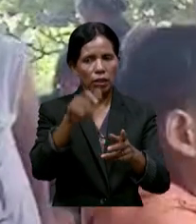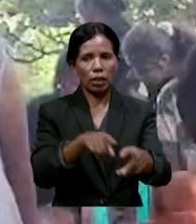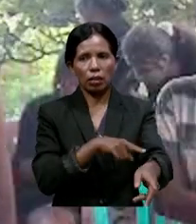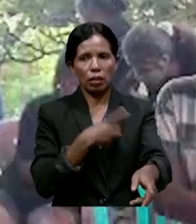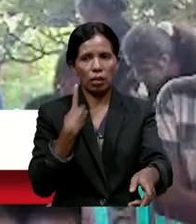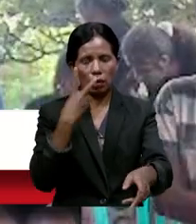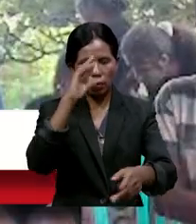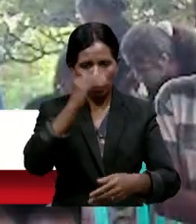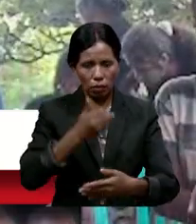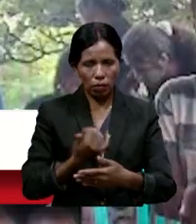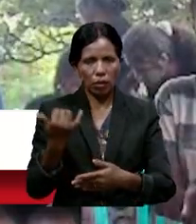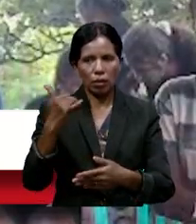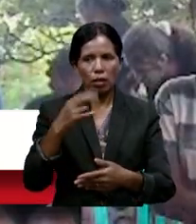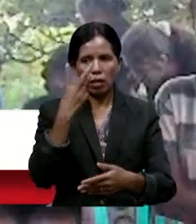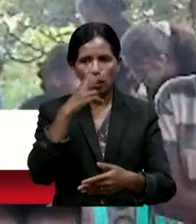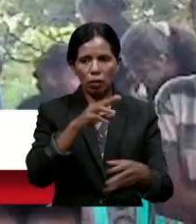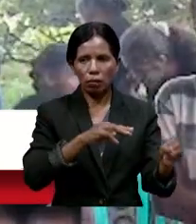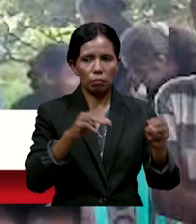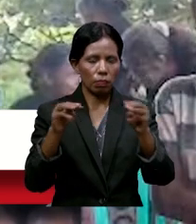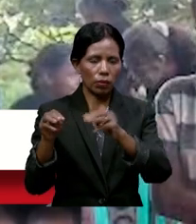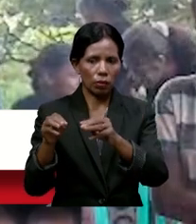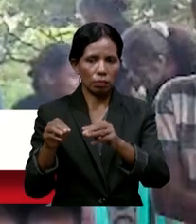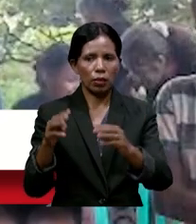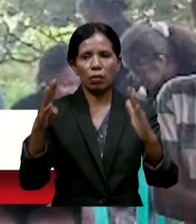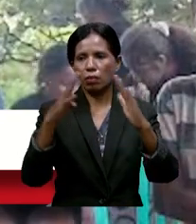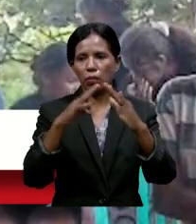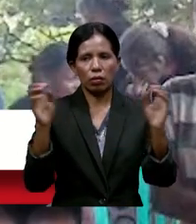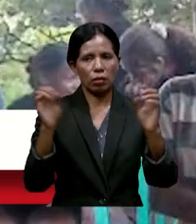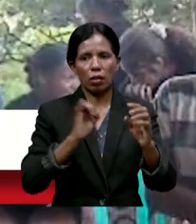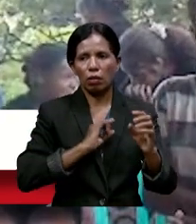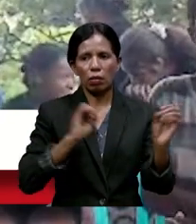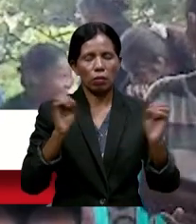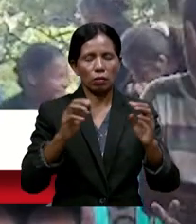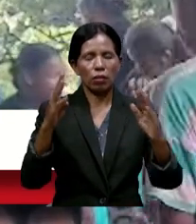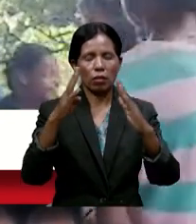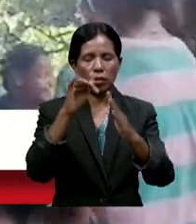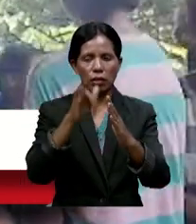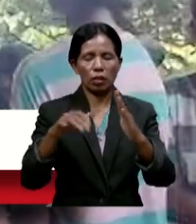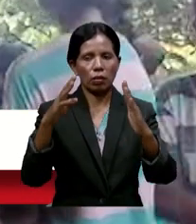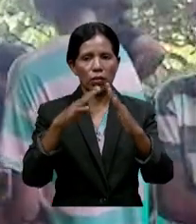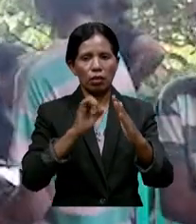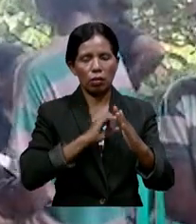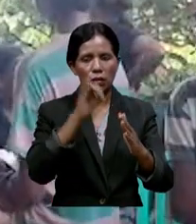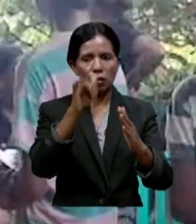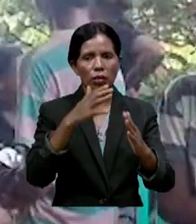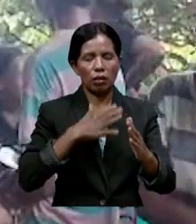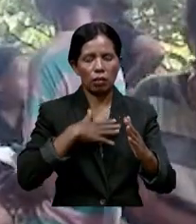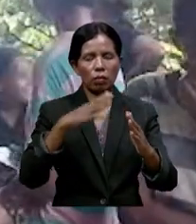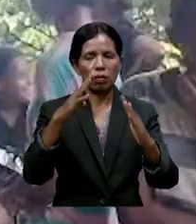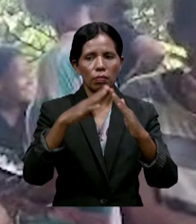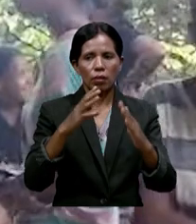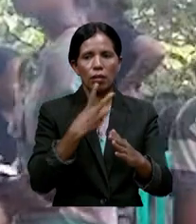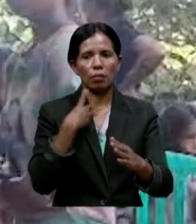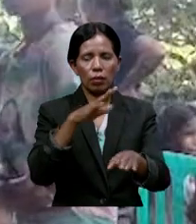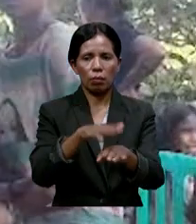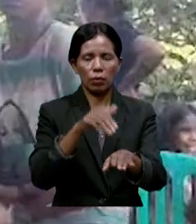gua mana sira, biwan sira harus perlu nanti atau mudah mak ini mesti nyala nyala selaku ini haulah kehelapan memuti, kalau kata helapin haulnya umane, yang bi ami bolu harus sebab